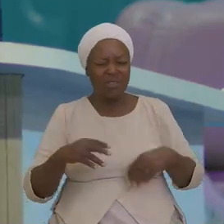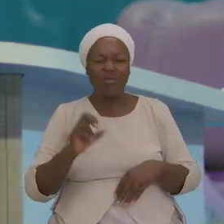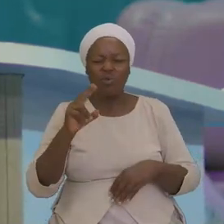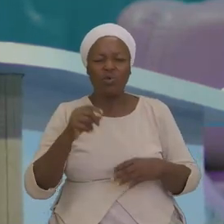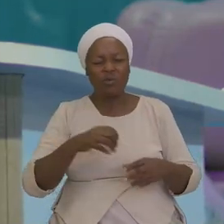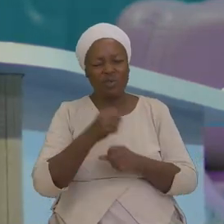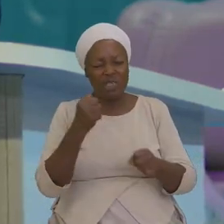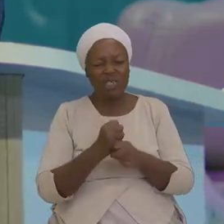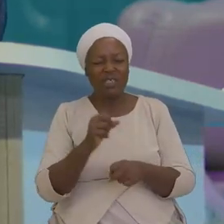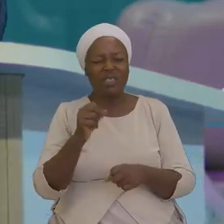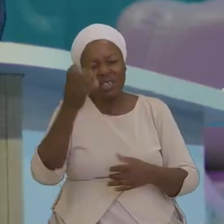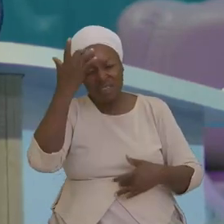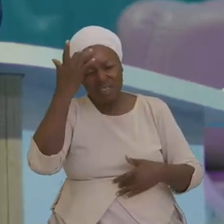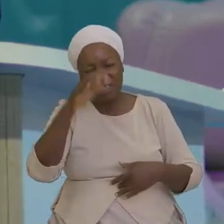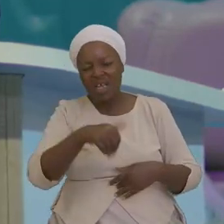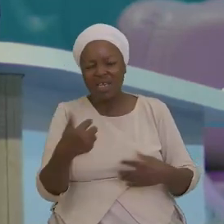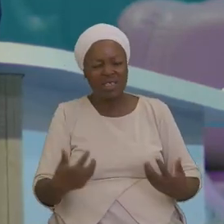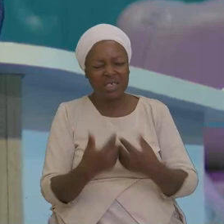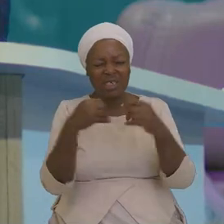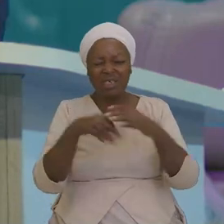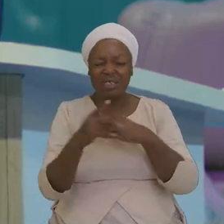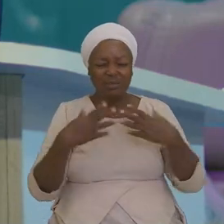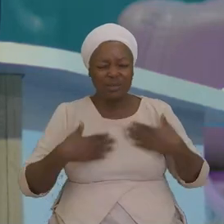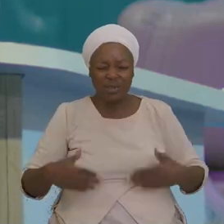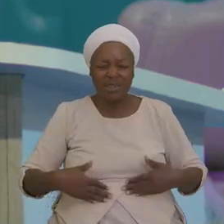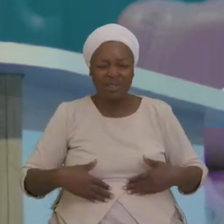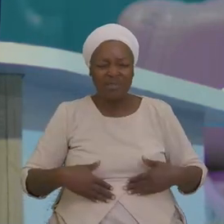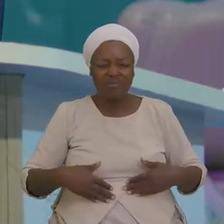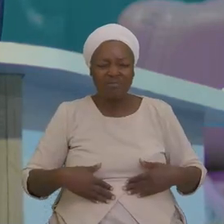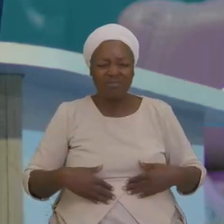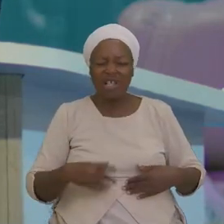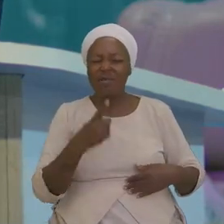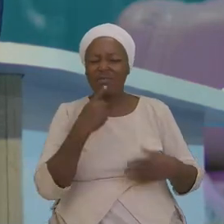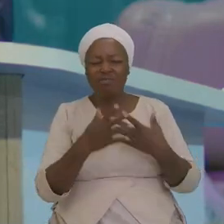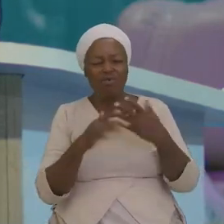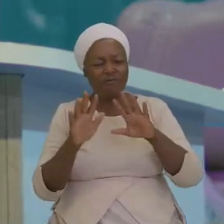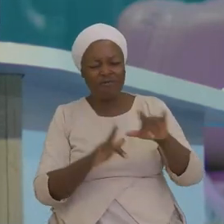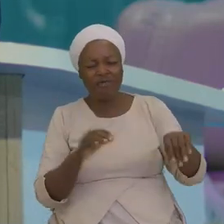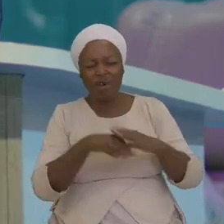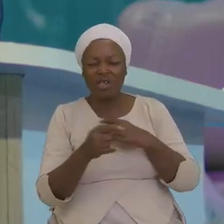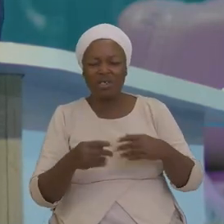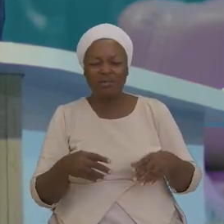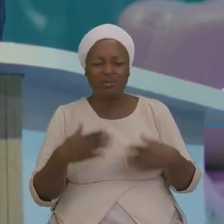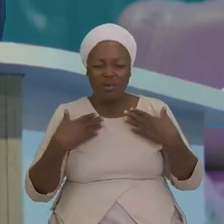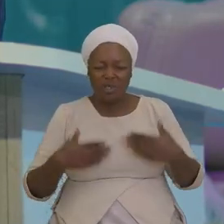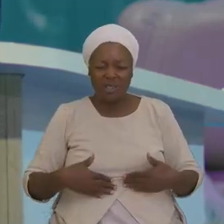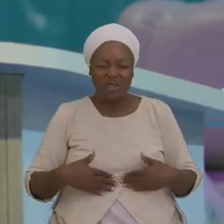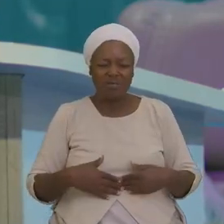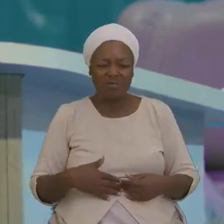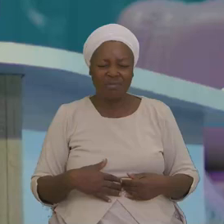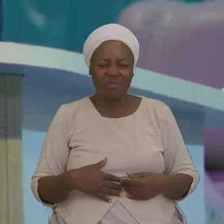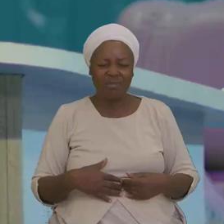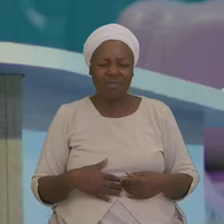Maladie de 12 ans, n'importe quel défi dans le corps. Perte de sang, n'importe quel défi dans le corps.